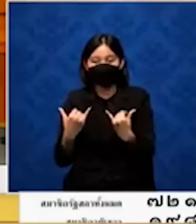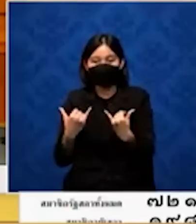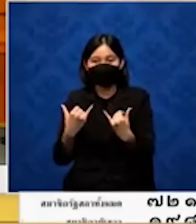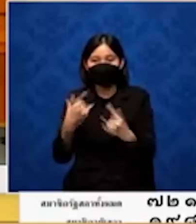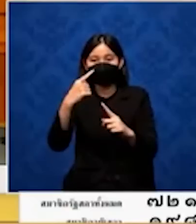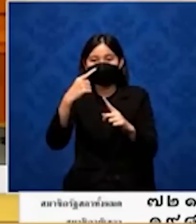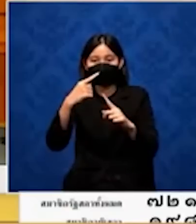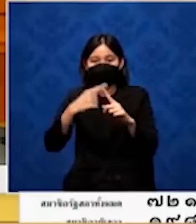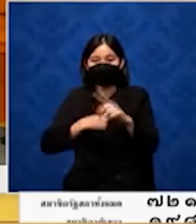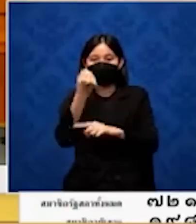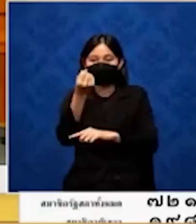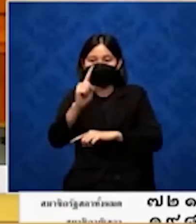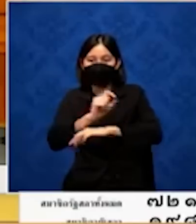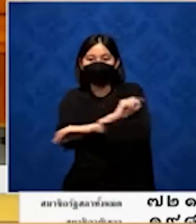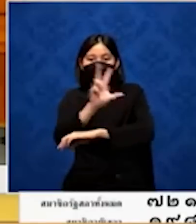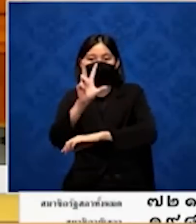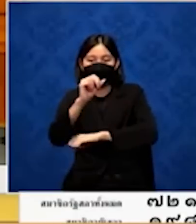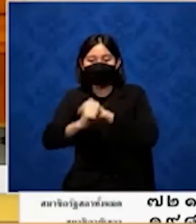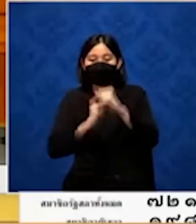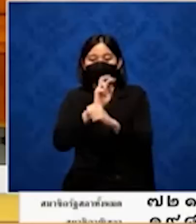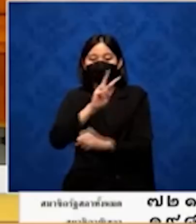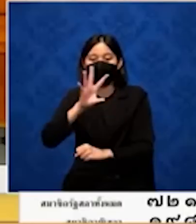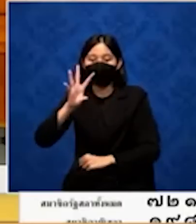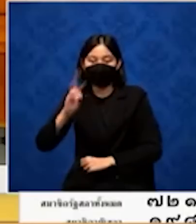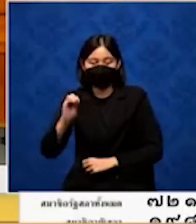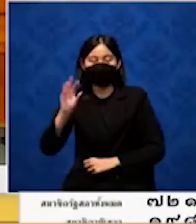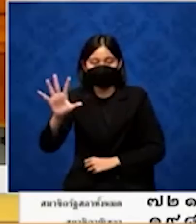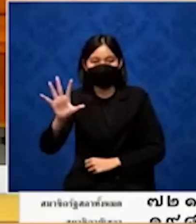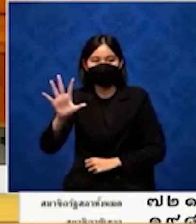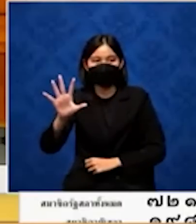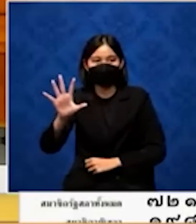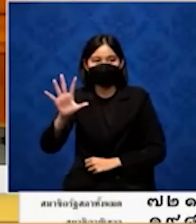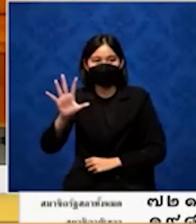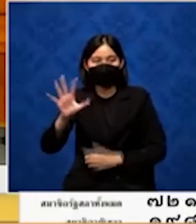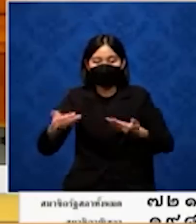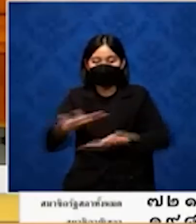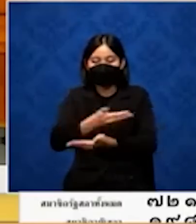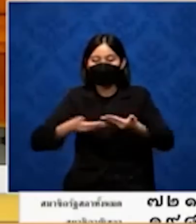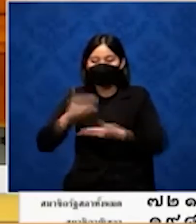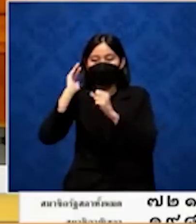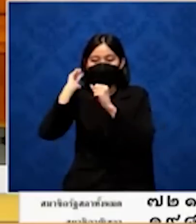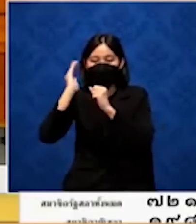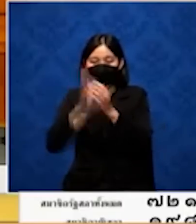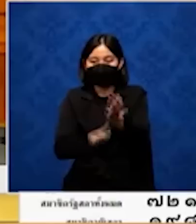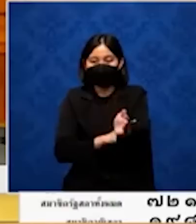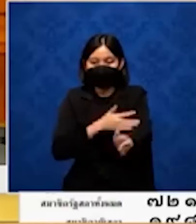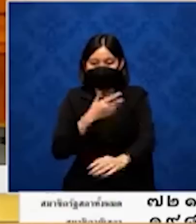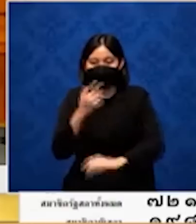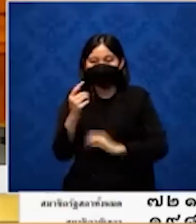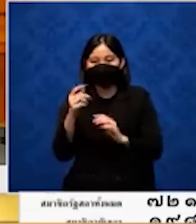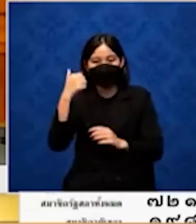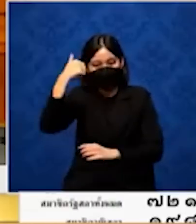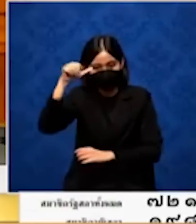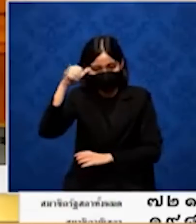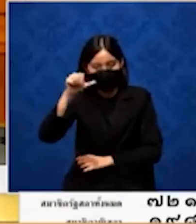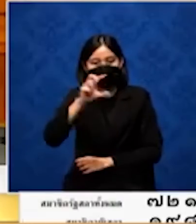ปรับแค่ช่วยเกษตรช่วยแรงงานไม่ต้องฉันทำเองได้ตำแหน่ง ก็เก้าอี้